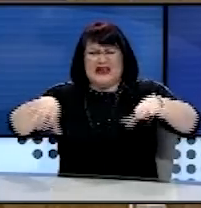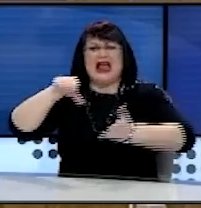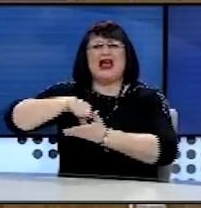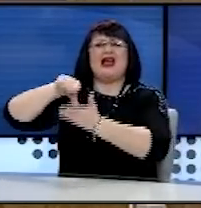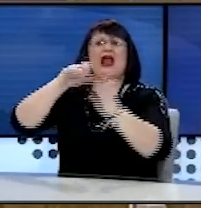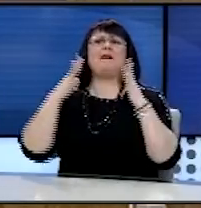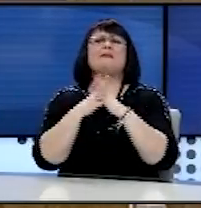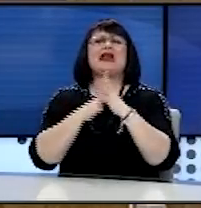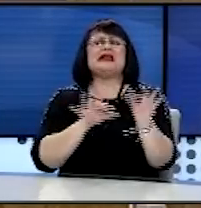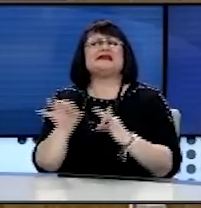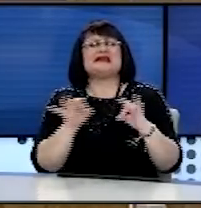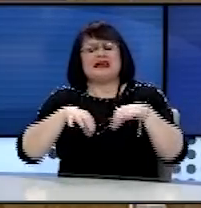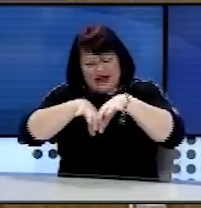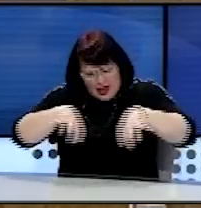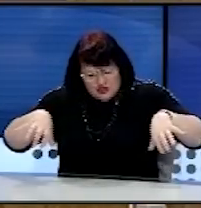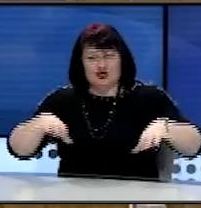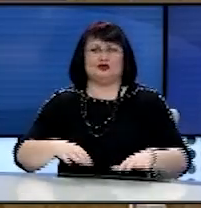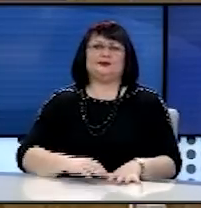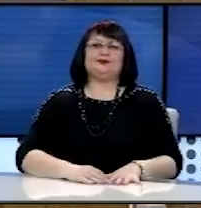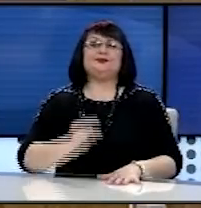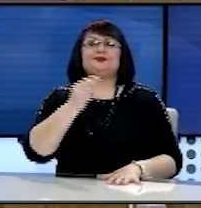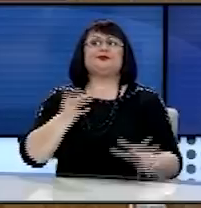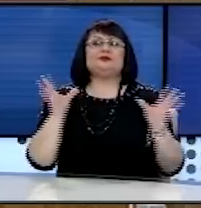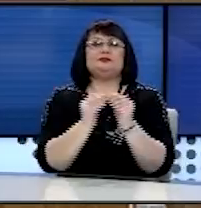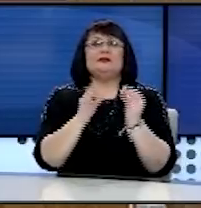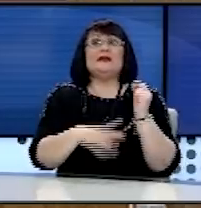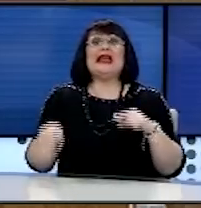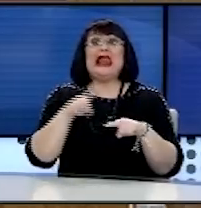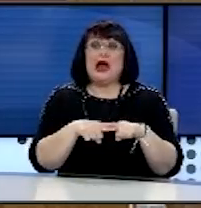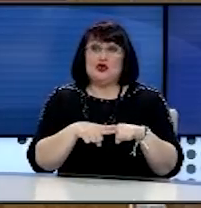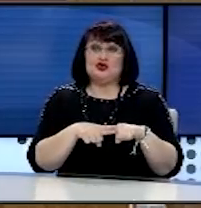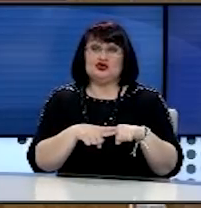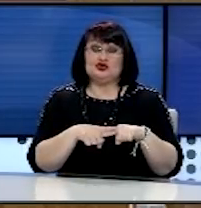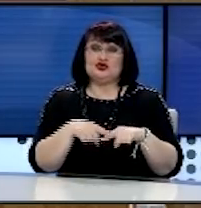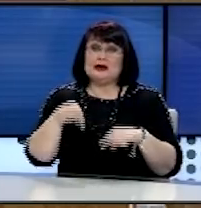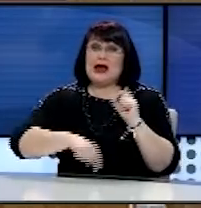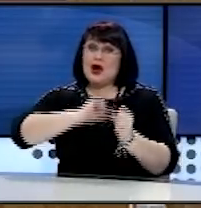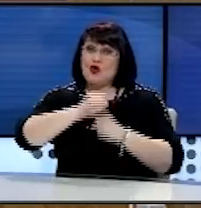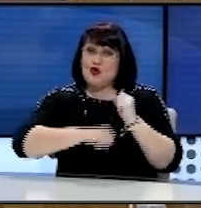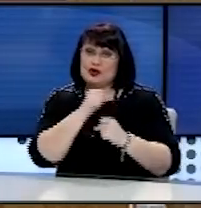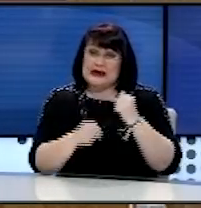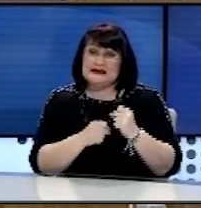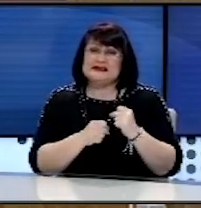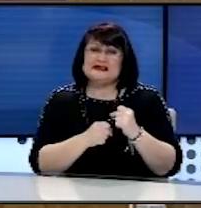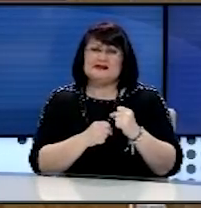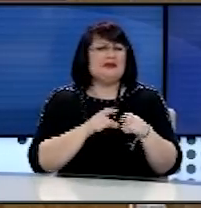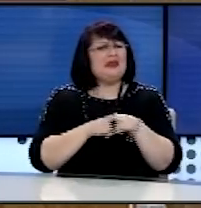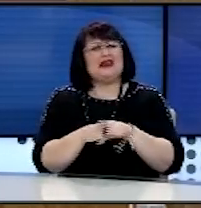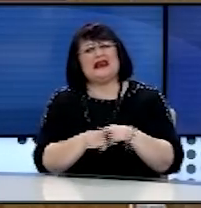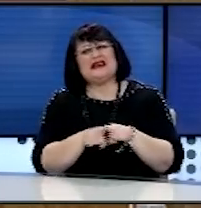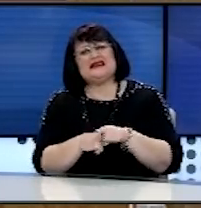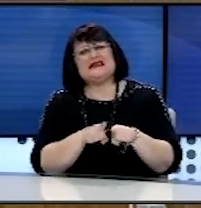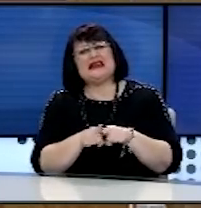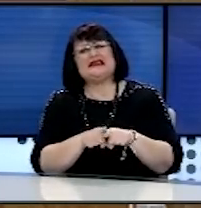και ιμπεριαλιστικά σχέδια. Σε ό,τι αφορά τον ελληνικό λαό, αυτός ο αγώνας δεν έχει καμιά σχέση με